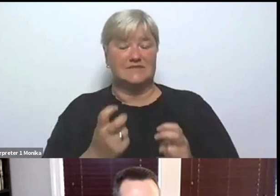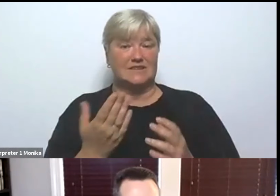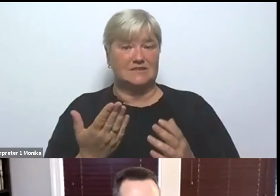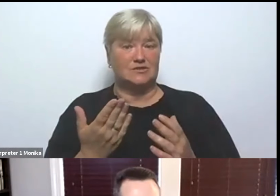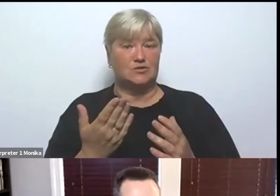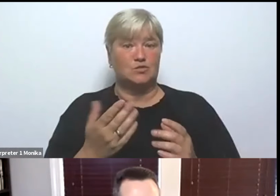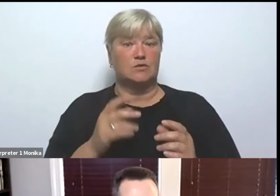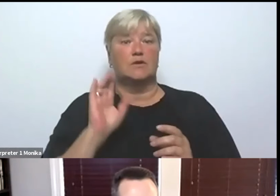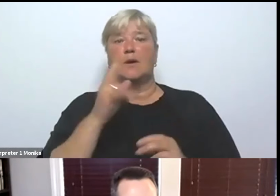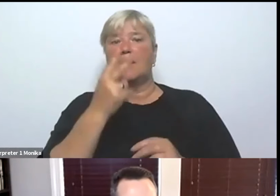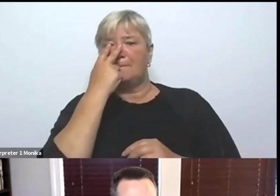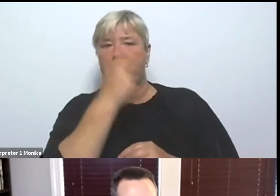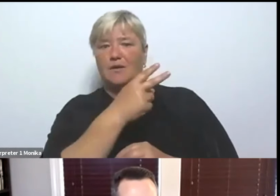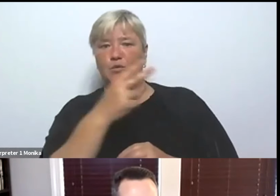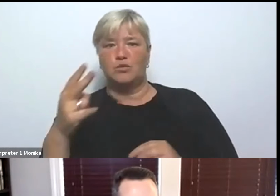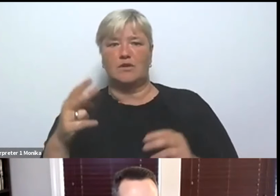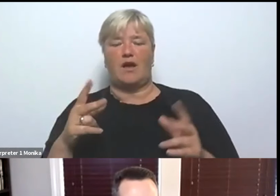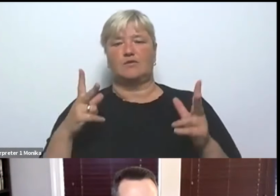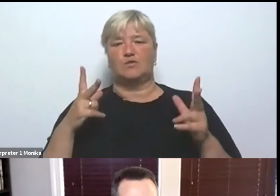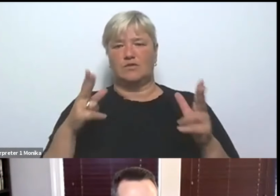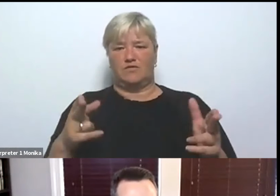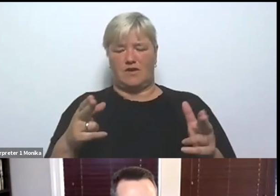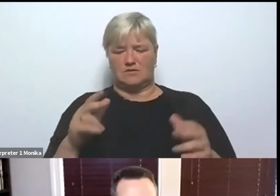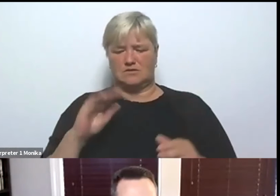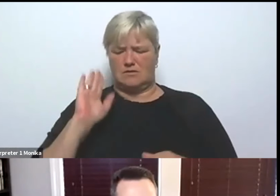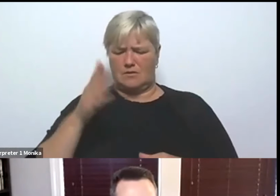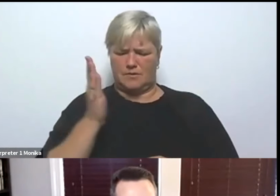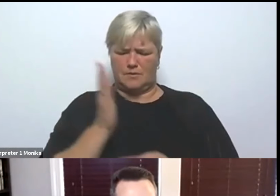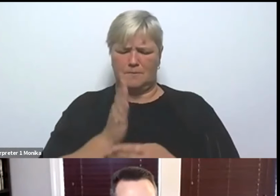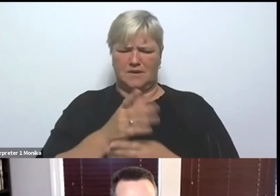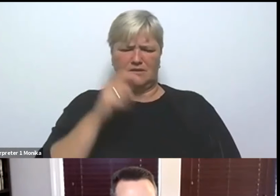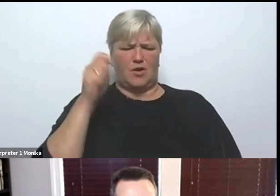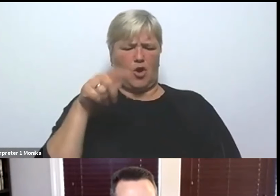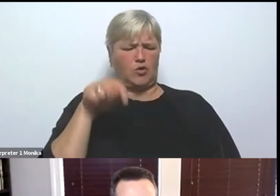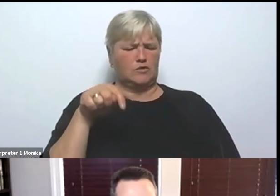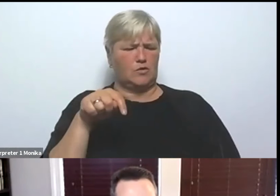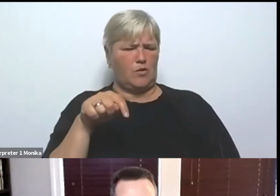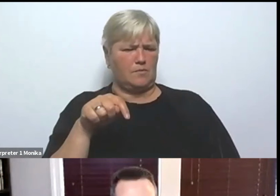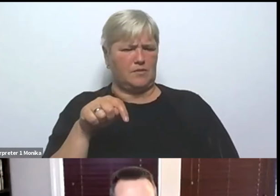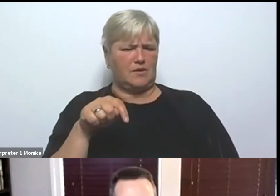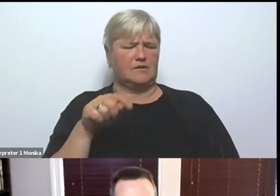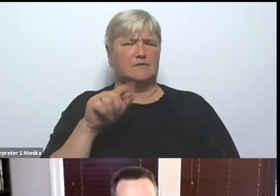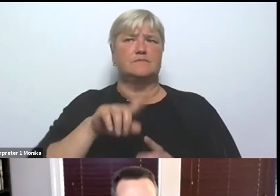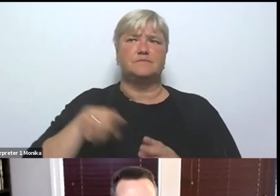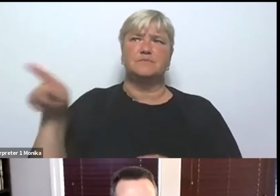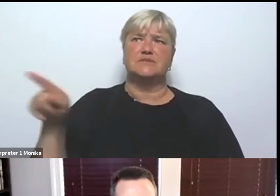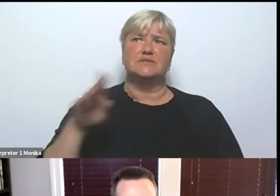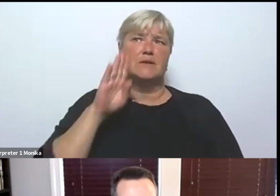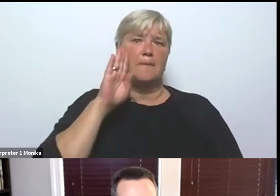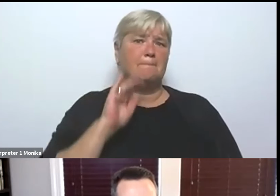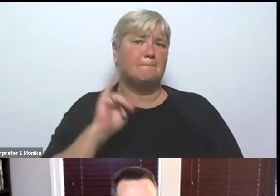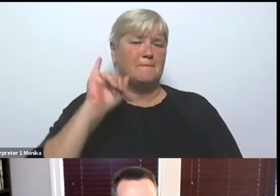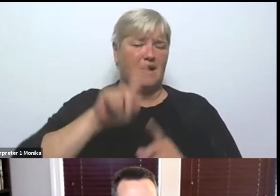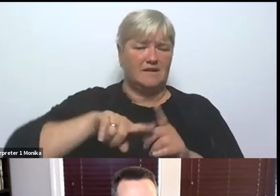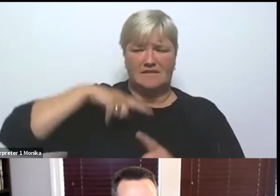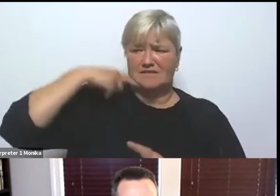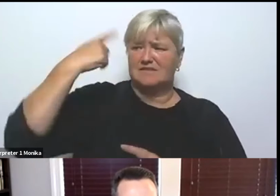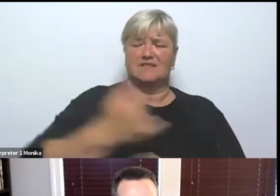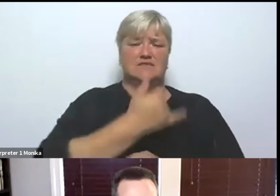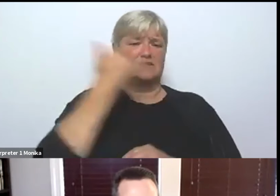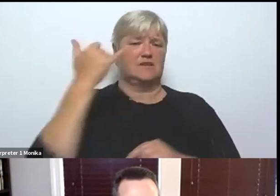die Begutachtungsphase ab dem Oktober und soll dann zeitgerecht im Mai nächsten Jahres durchs Parlament gehen.